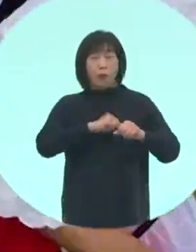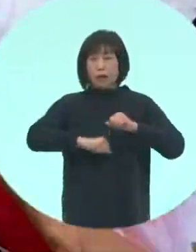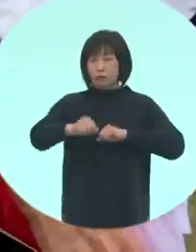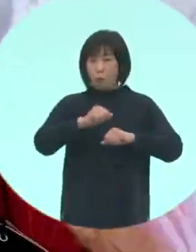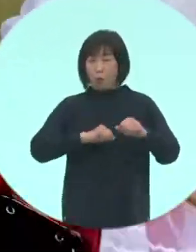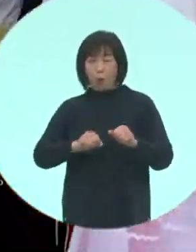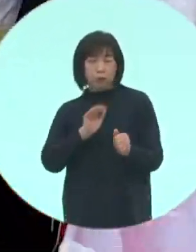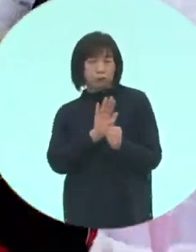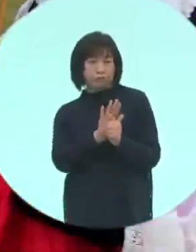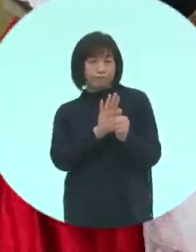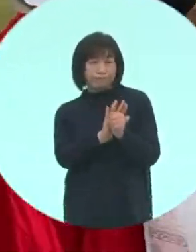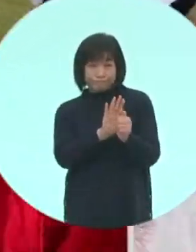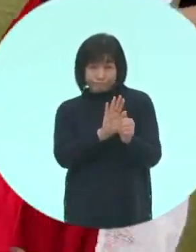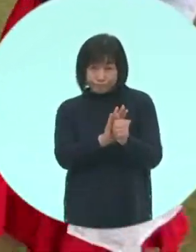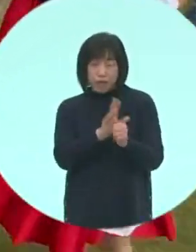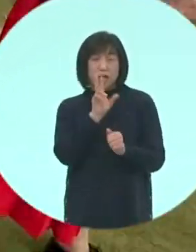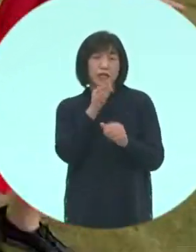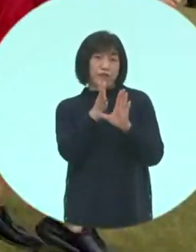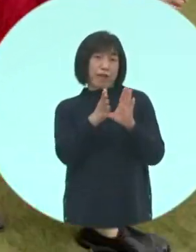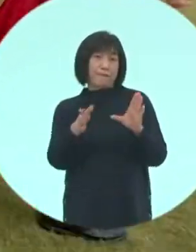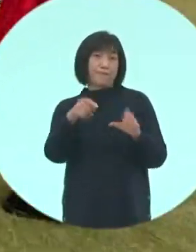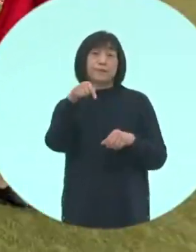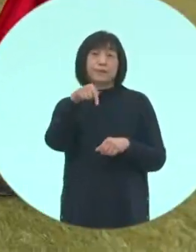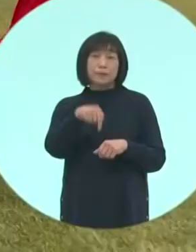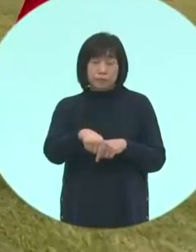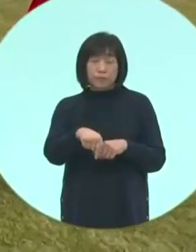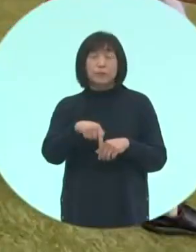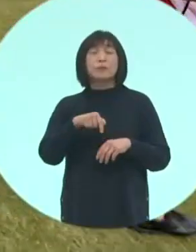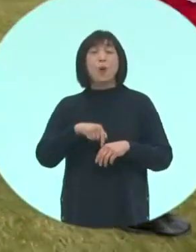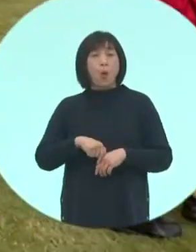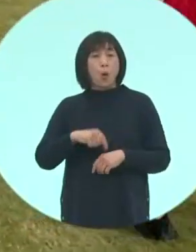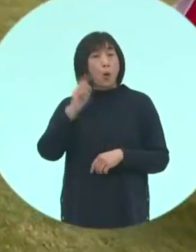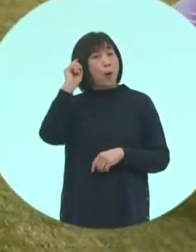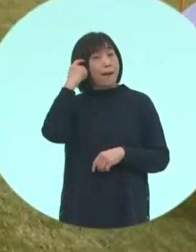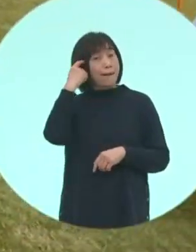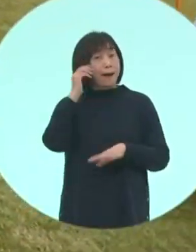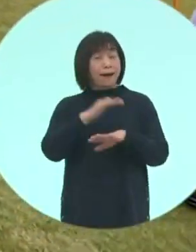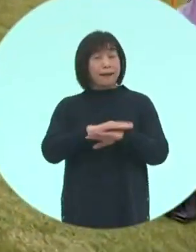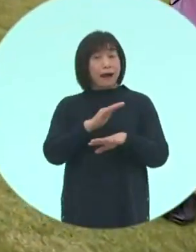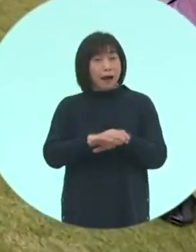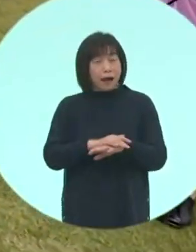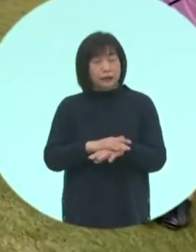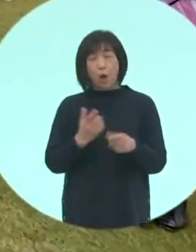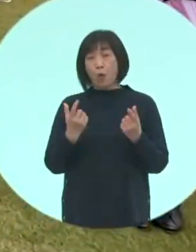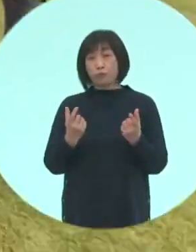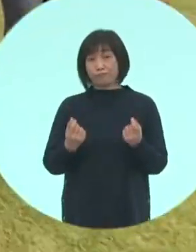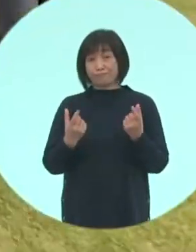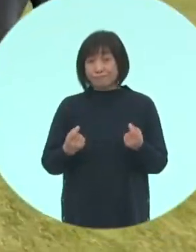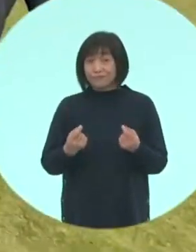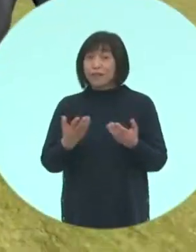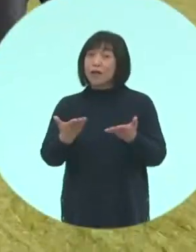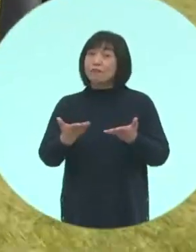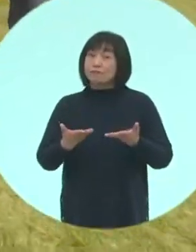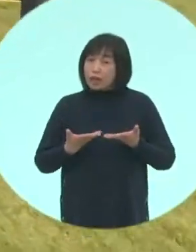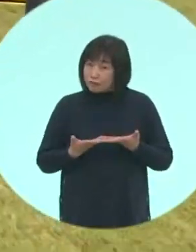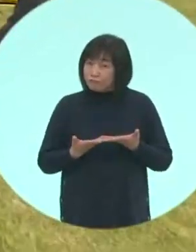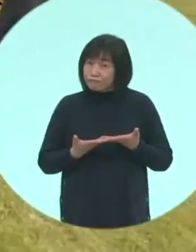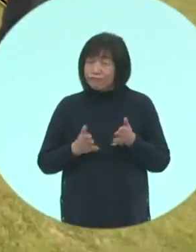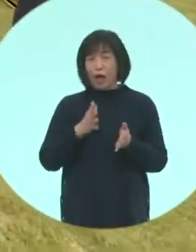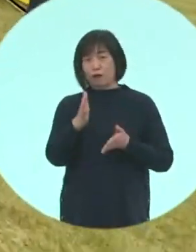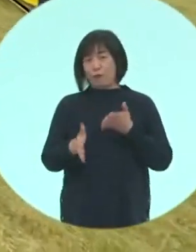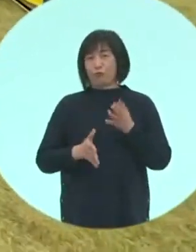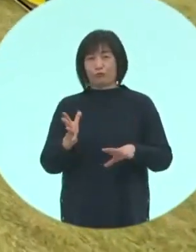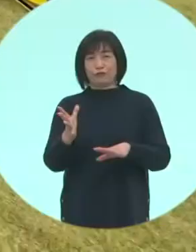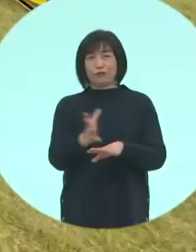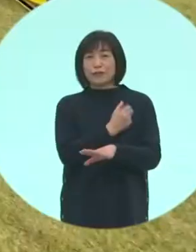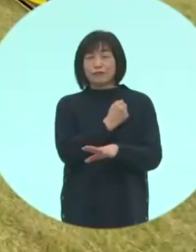進してきた岐阜県。そんな岐阜県の考え方に賛同してくれているアス